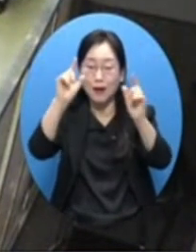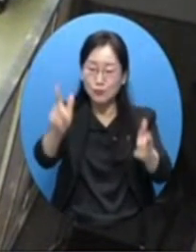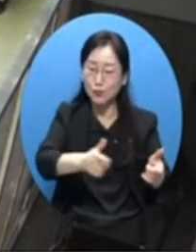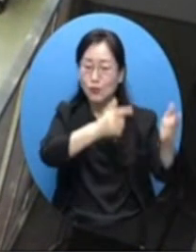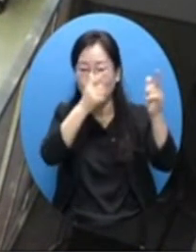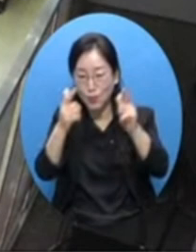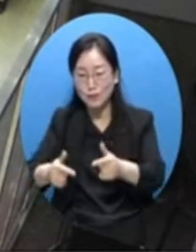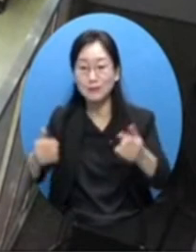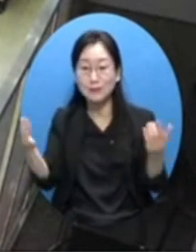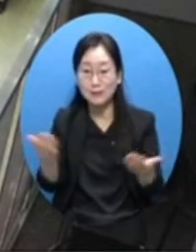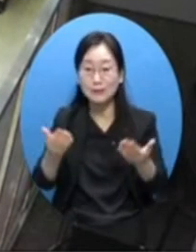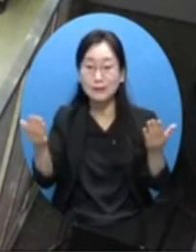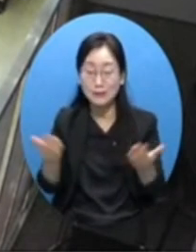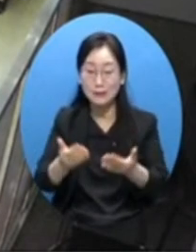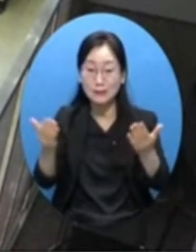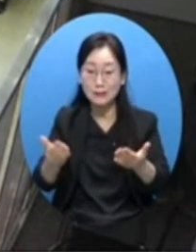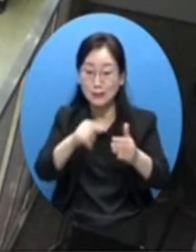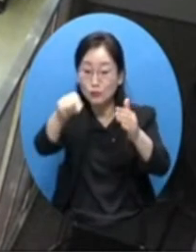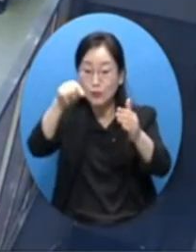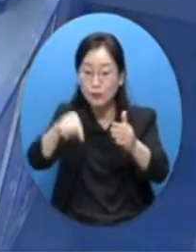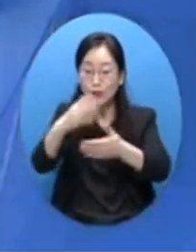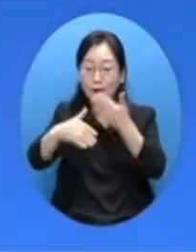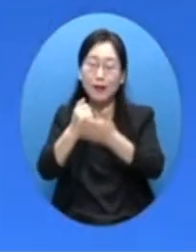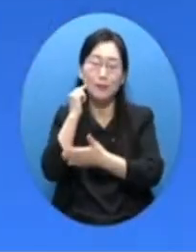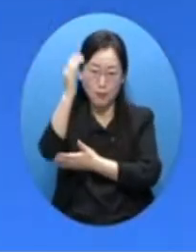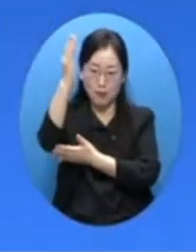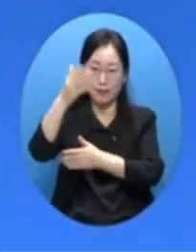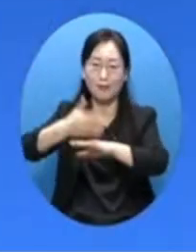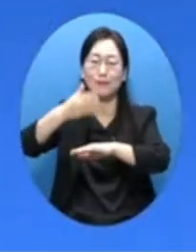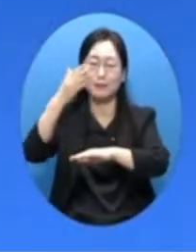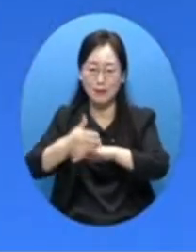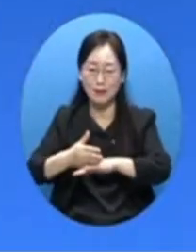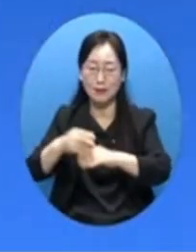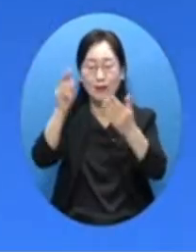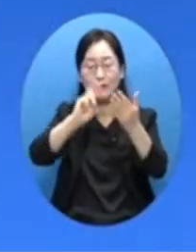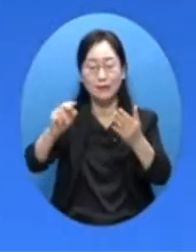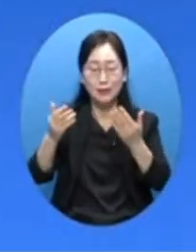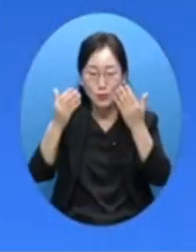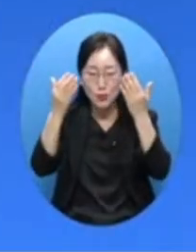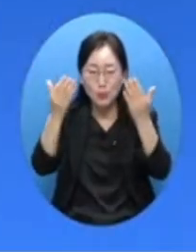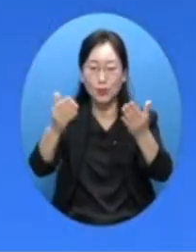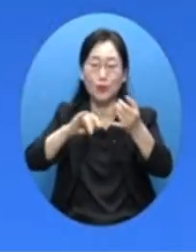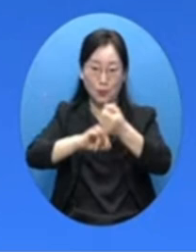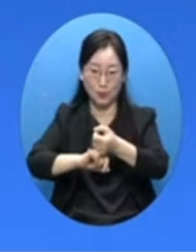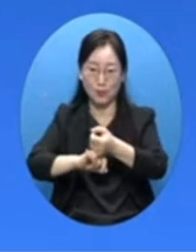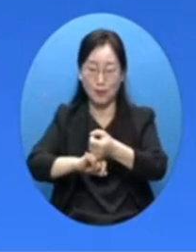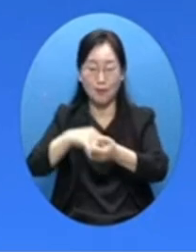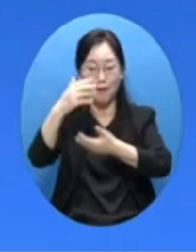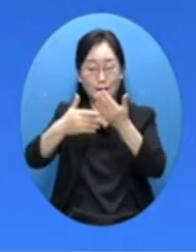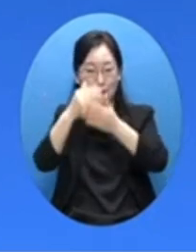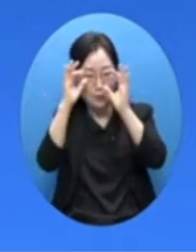모든 일 속에서 주님의 영광이 나타나야 되고 주님께 감사와 찬송이 드려지는 삶이 될 때 하나님께서